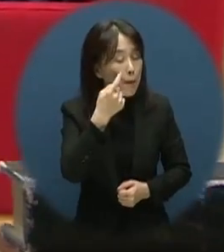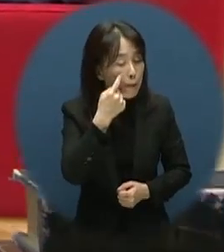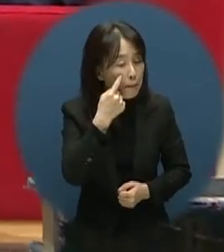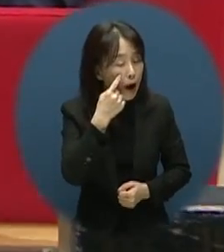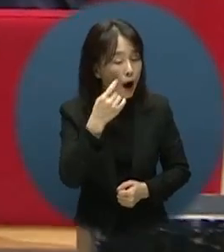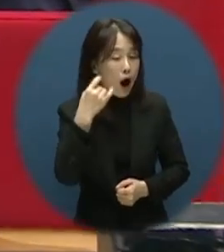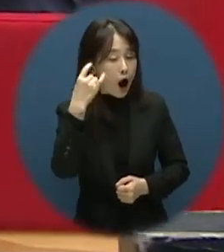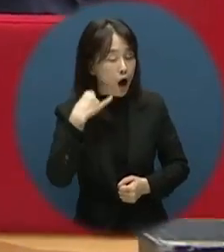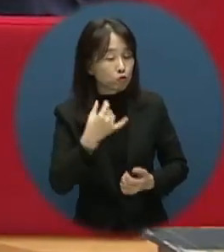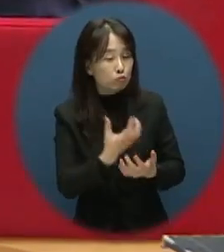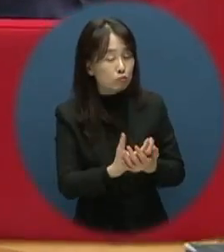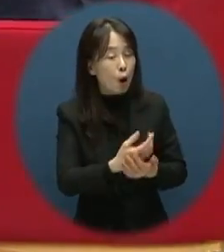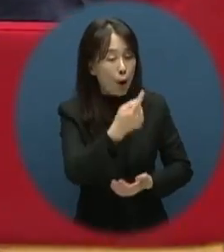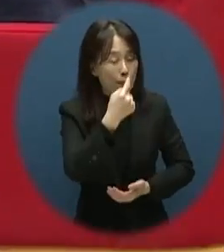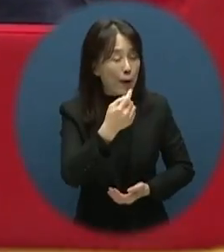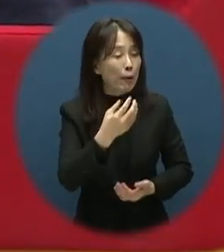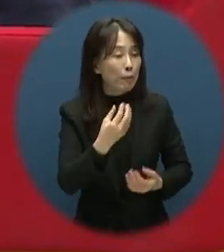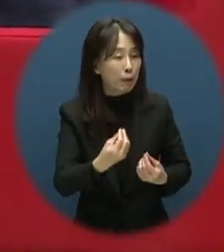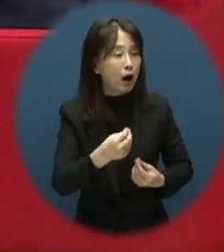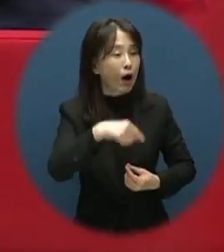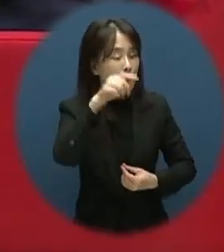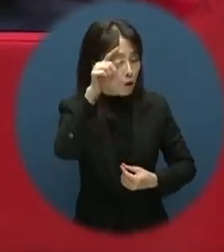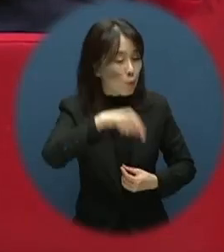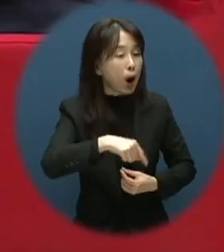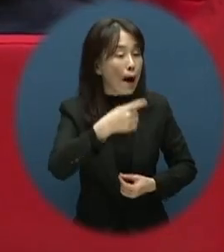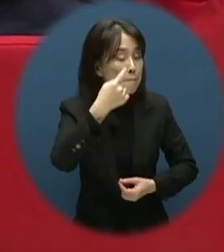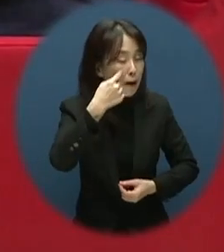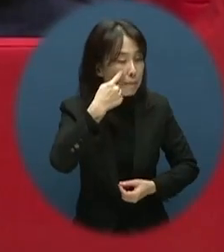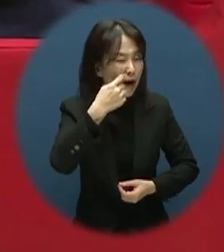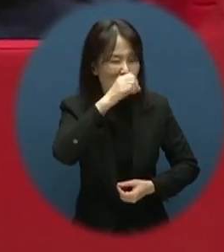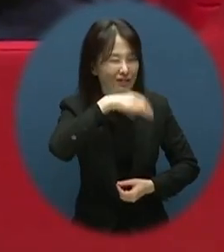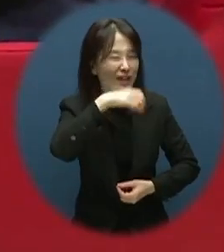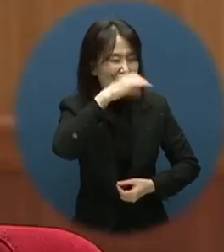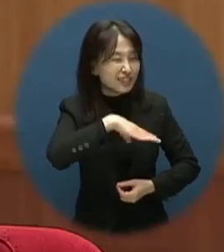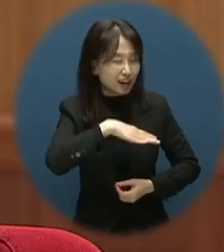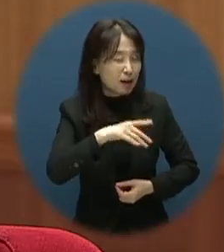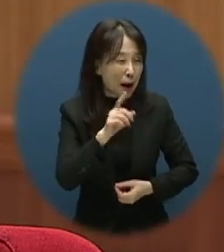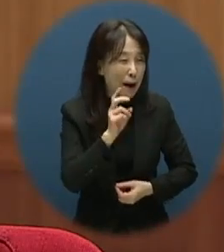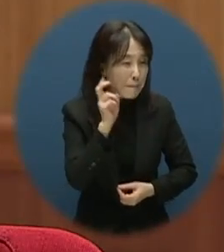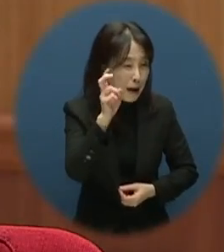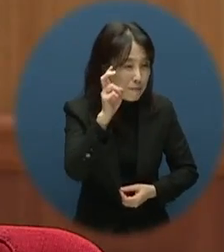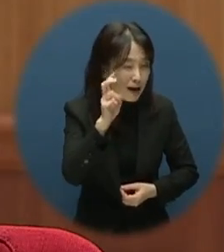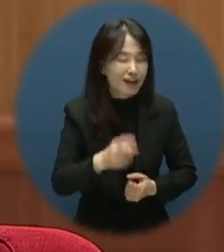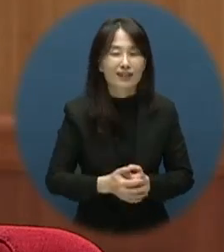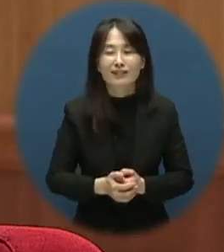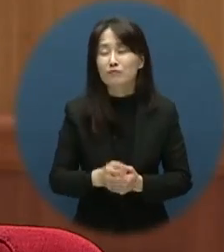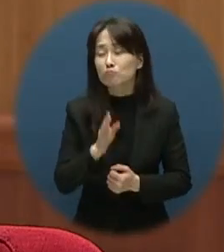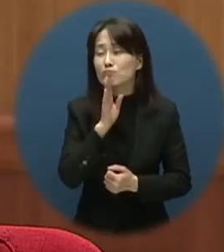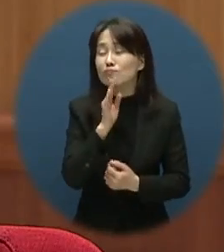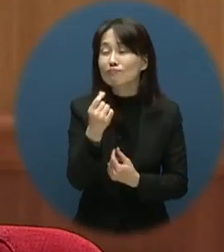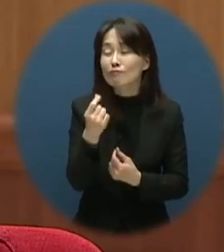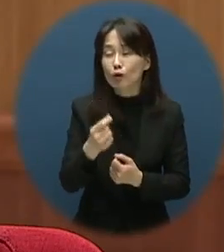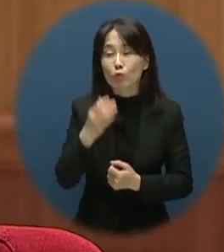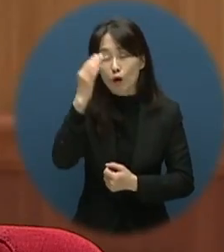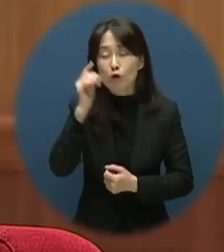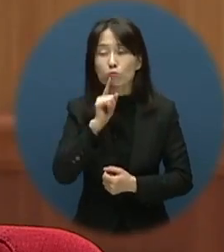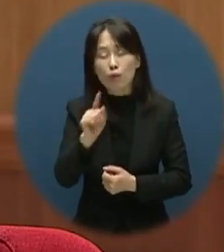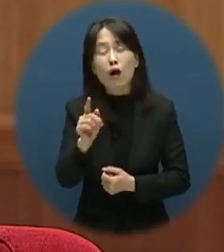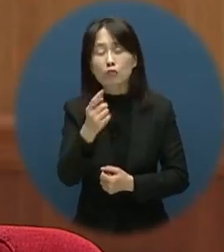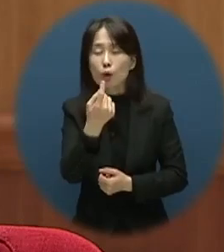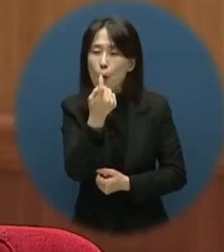하면 그때 와봐 뭐 이런 거였을 거예요. 아마 그랬을 거예요. 그래서 제가 그러면은 뭐 한국말 배우면